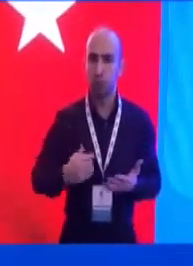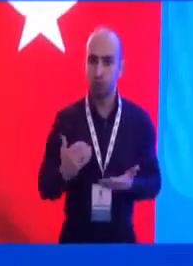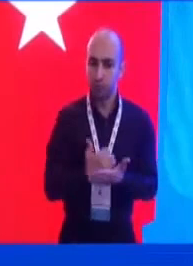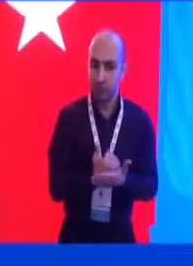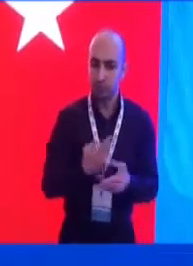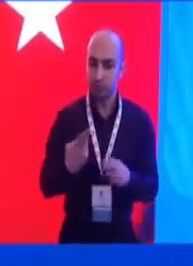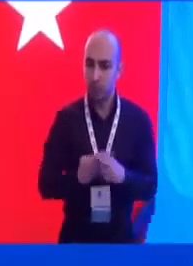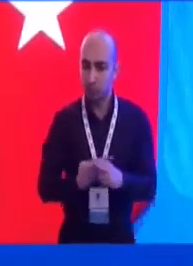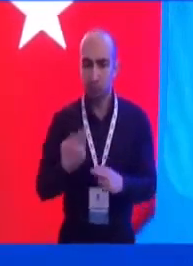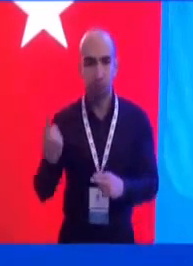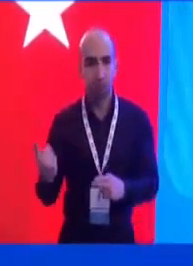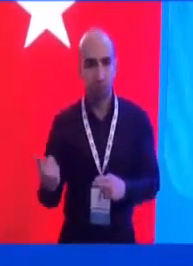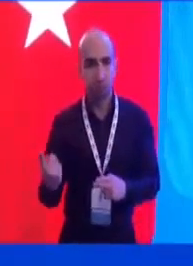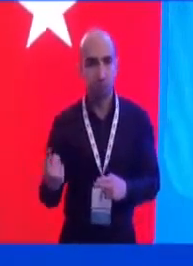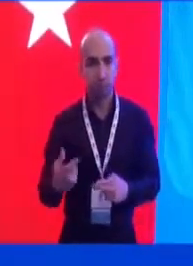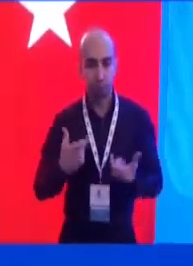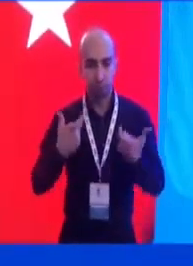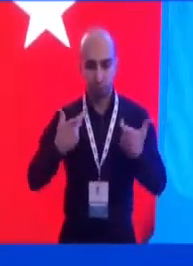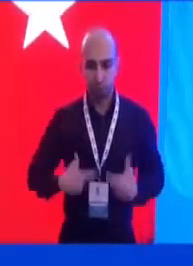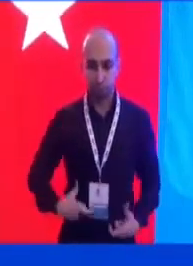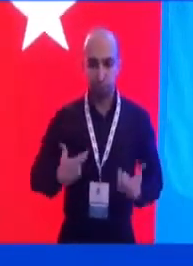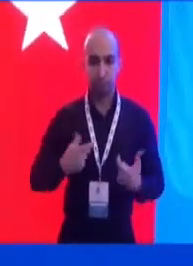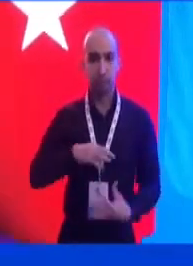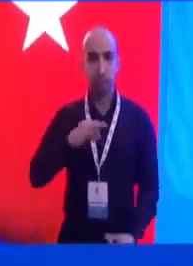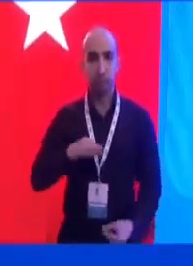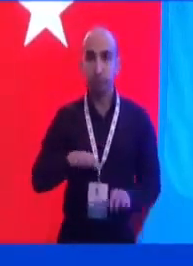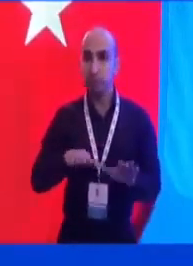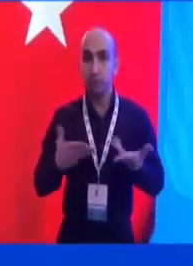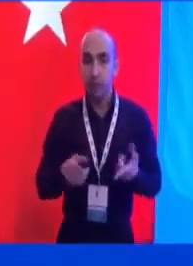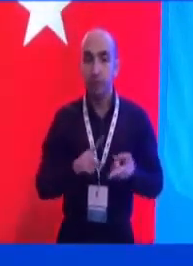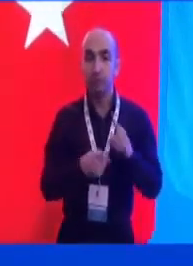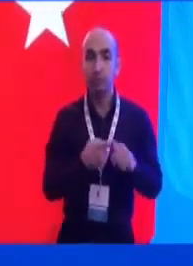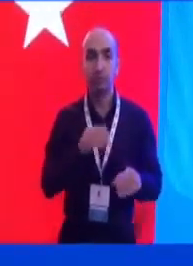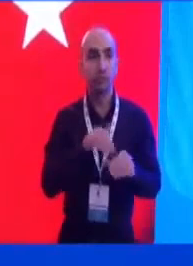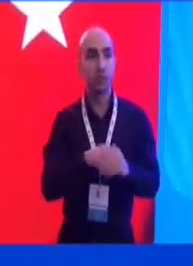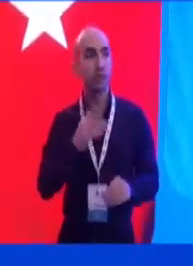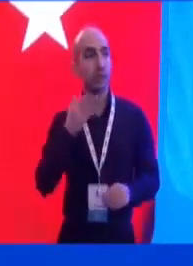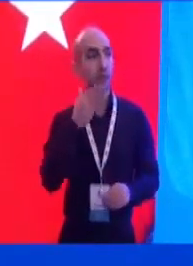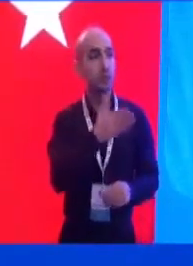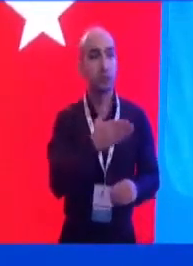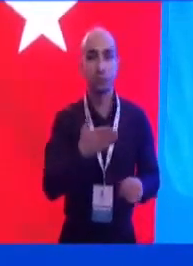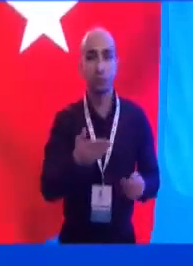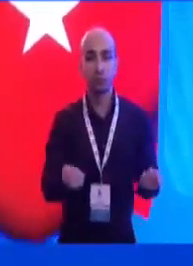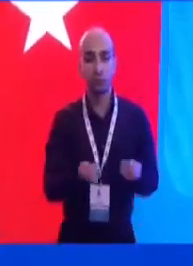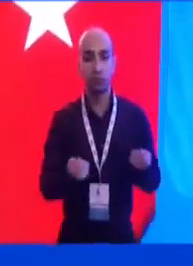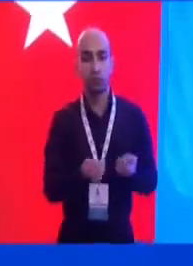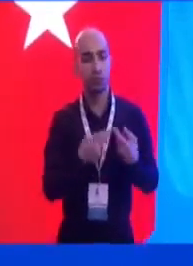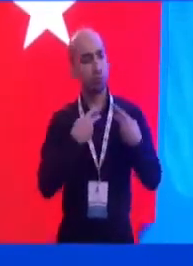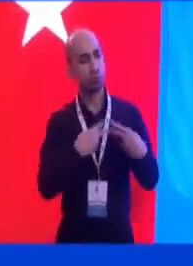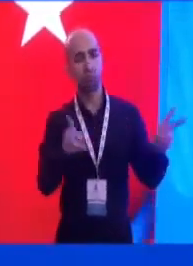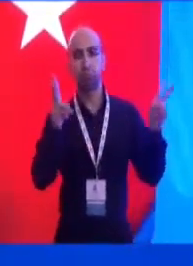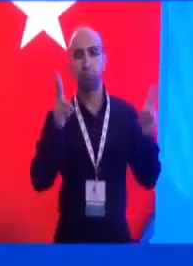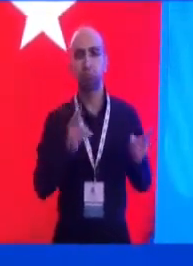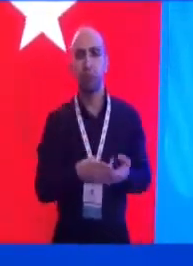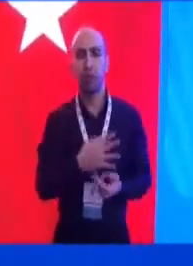birikimleriyle, etik özellikleriyle hangi siyasi partiye gitseler rahatlıkla kapılar açılırdı ve